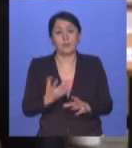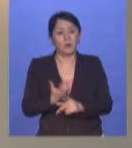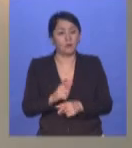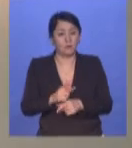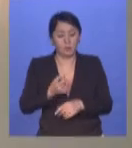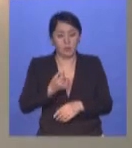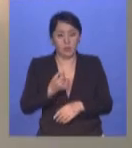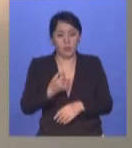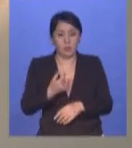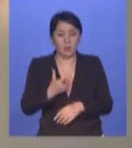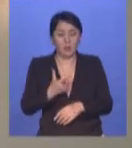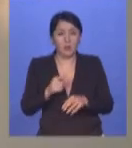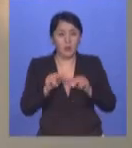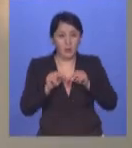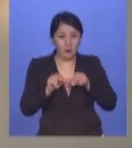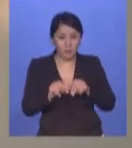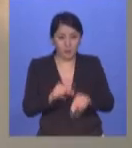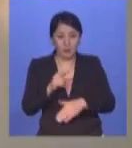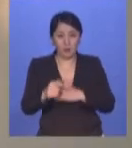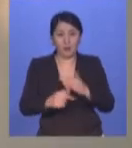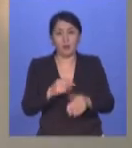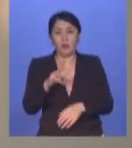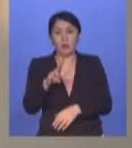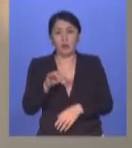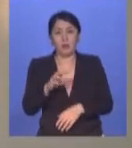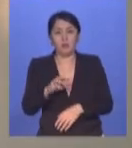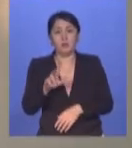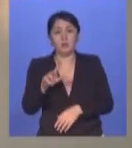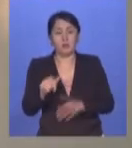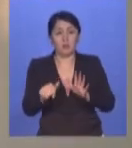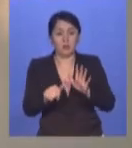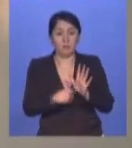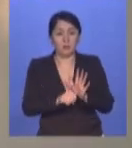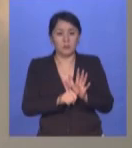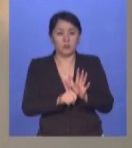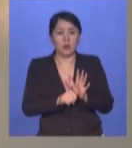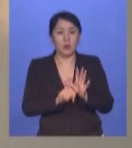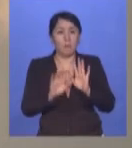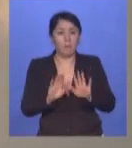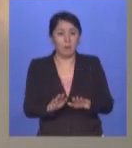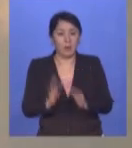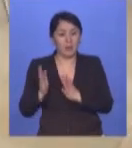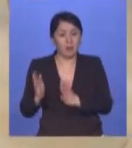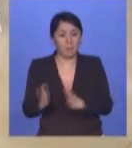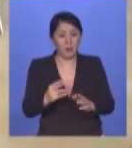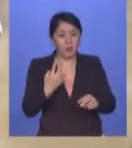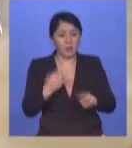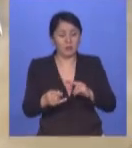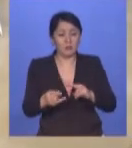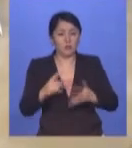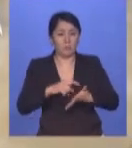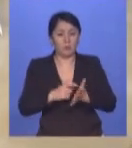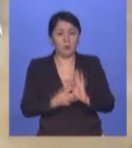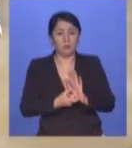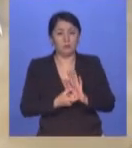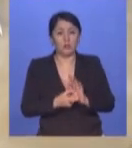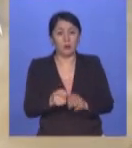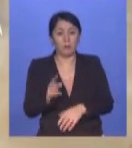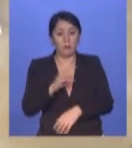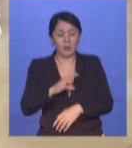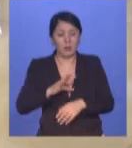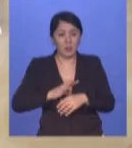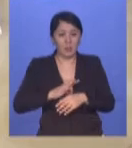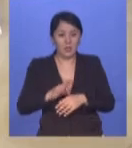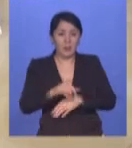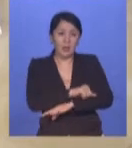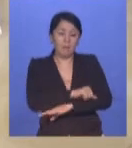ұнады. Сондай-ақ Петропавл қаласының әкімдігі 306 орындық жатақхананы тапсырады. Онда бөлмелерді жабдықтау бойынша жұмыстар жүргізілуде. Ал